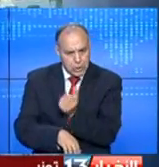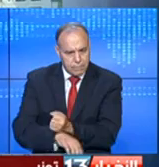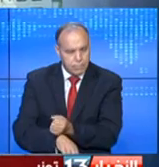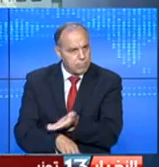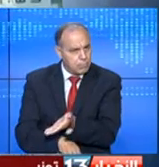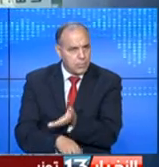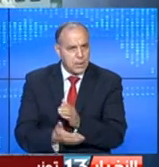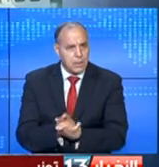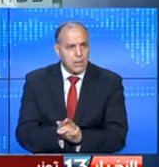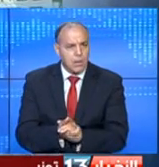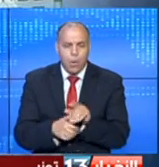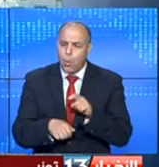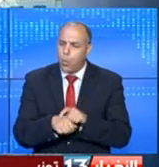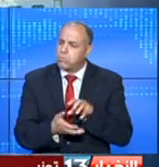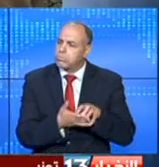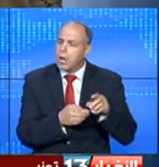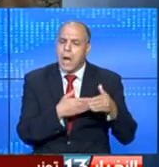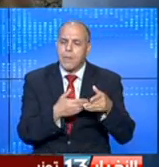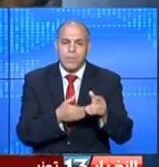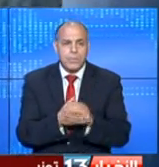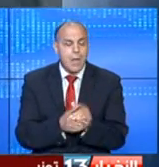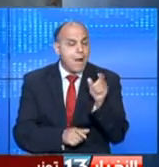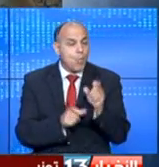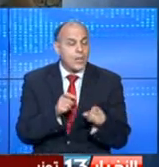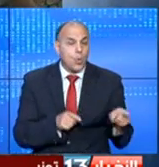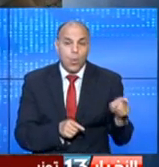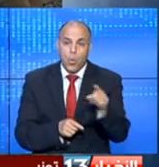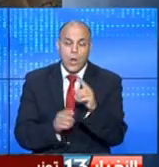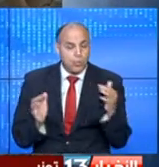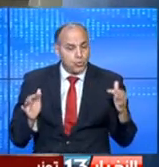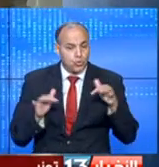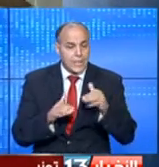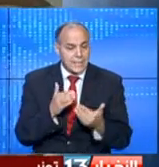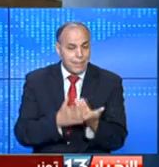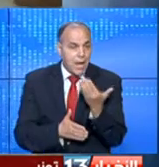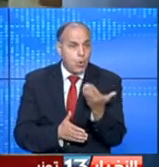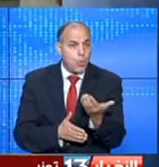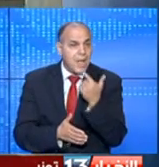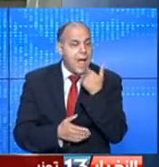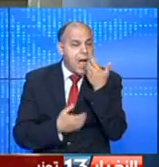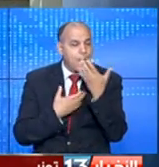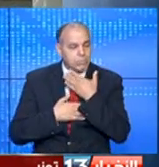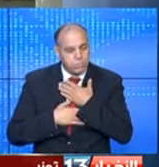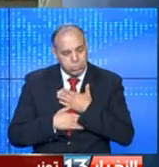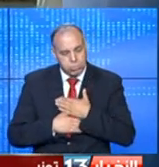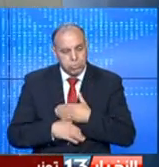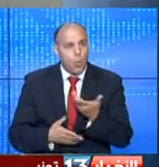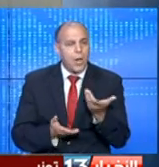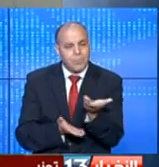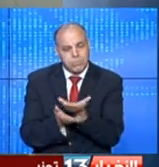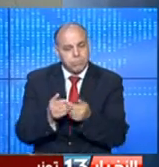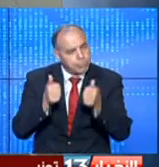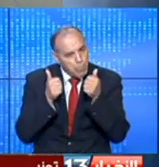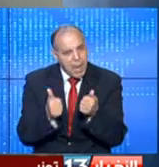يتفضل ينقل يلقح في اي مستوصف قريب ليه. المواطنون الذين توافدوا منذ الصباح الباكر عبروا عن ارتياحهم لتقريب